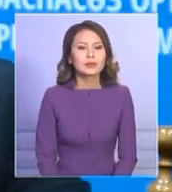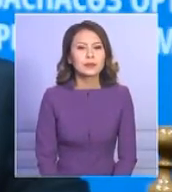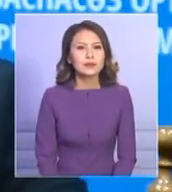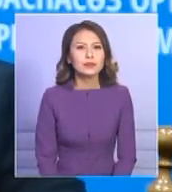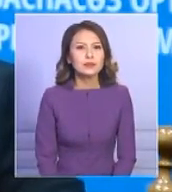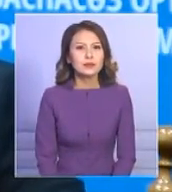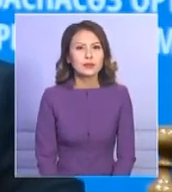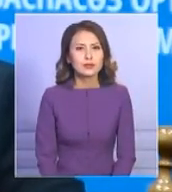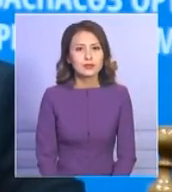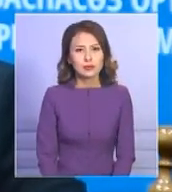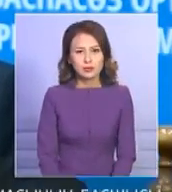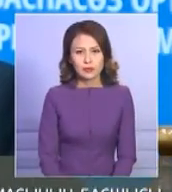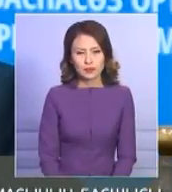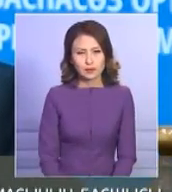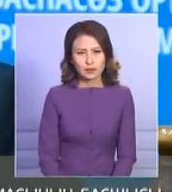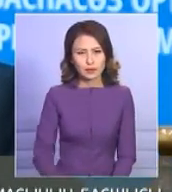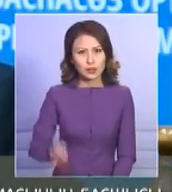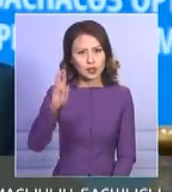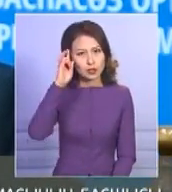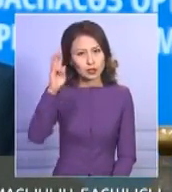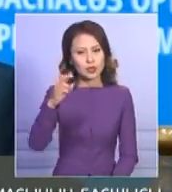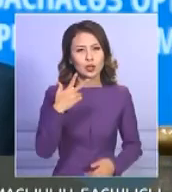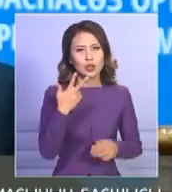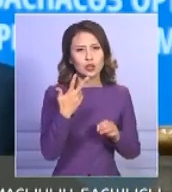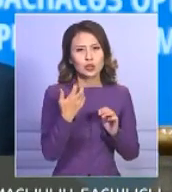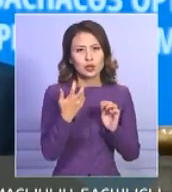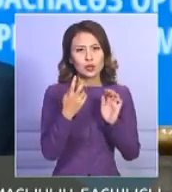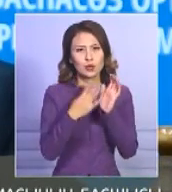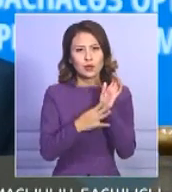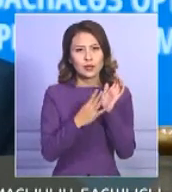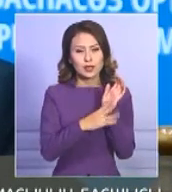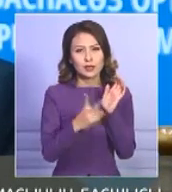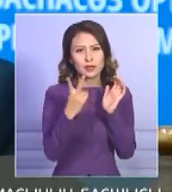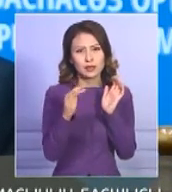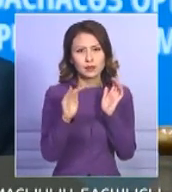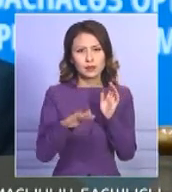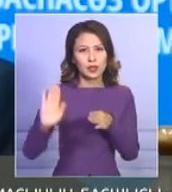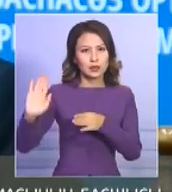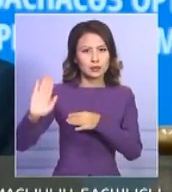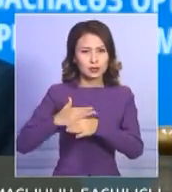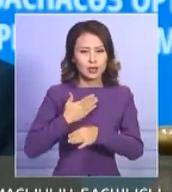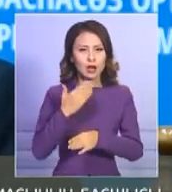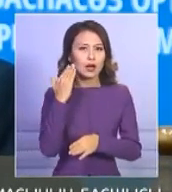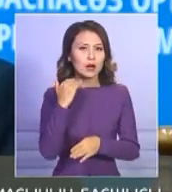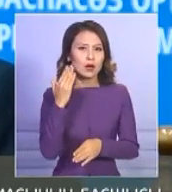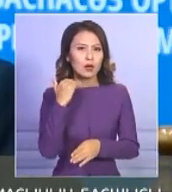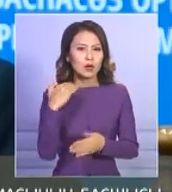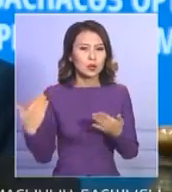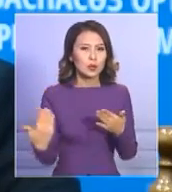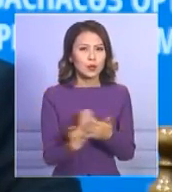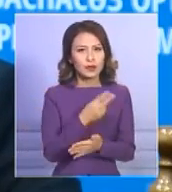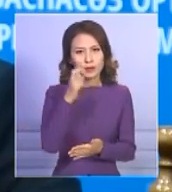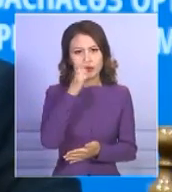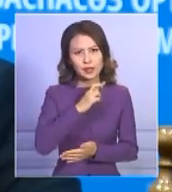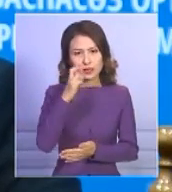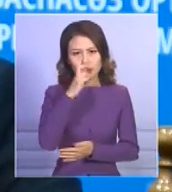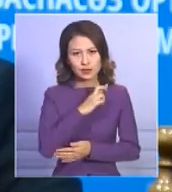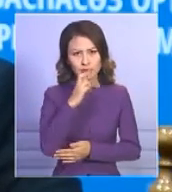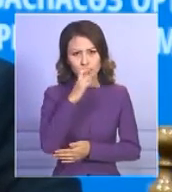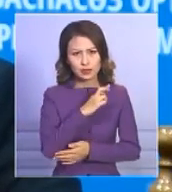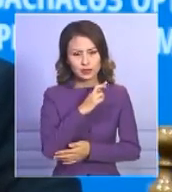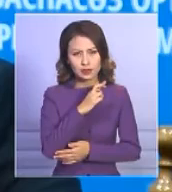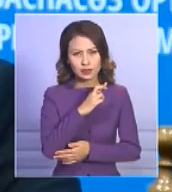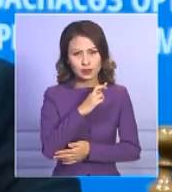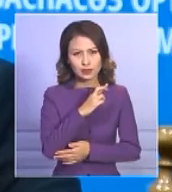Үкіметтен 392 мың тонна жеңілдетілген жанармай бөлінді. Енді